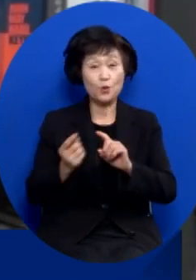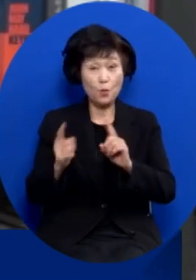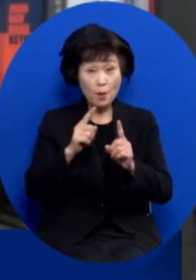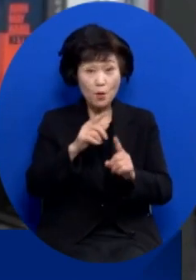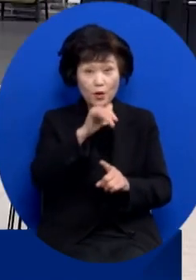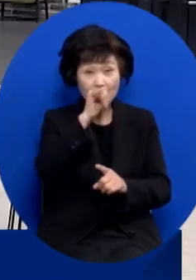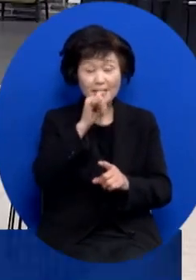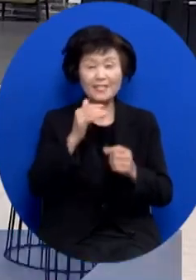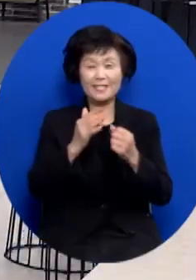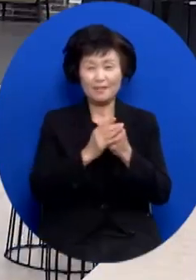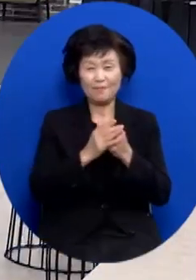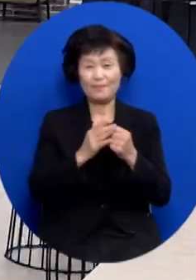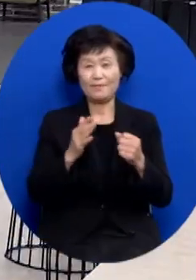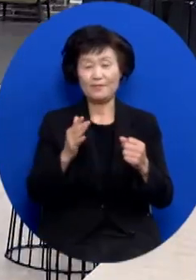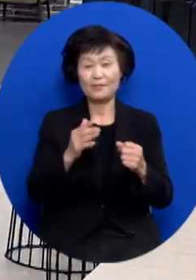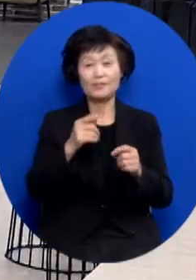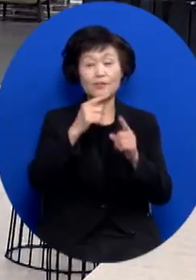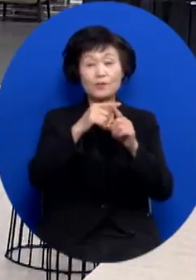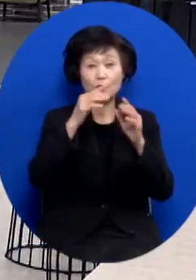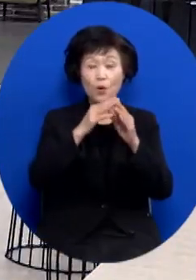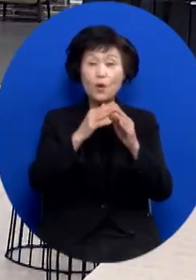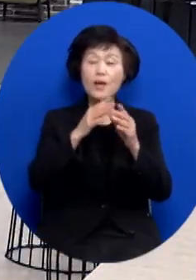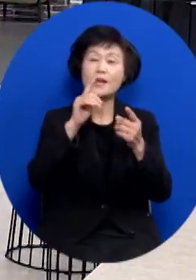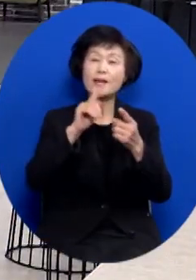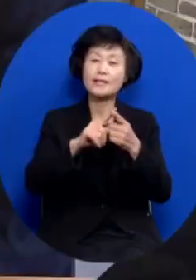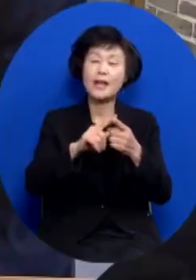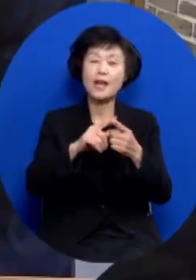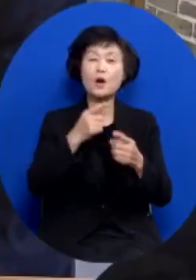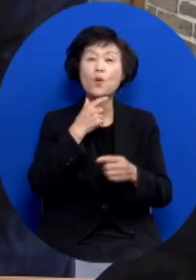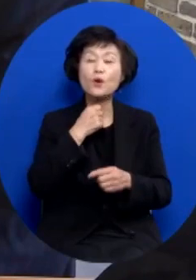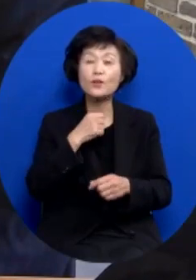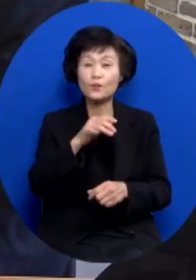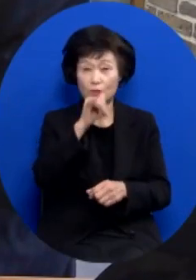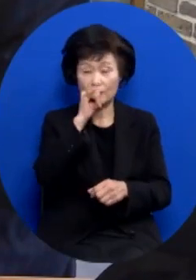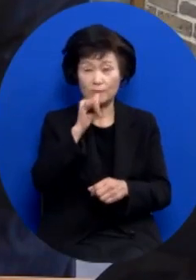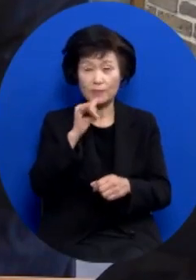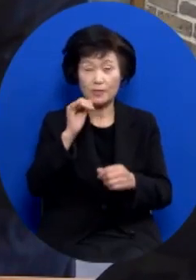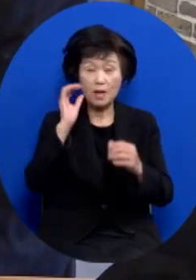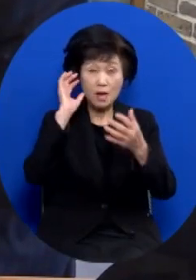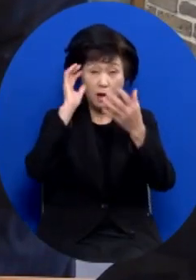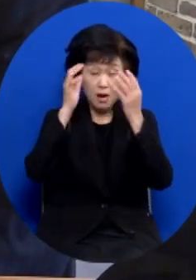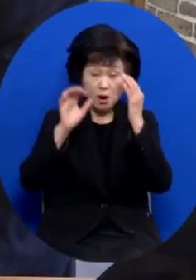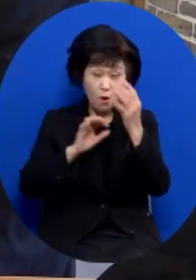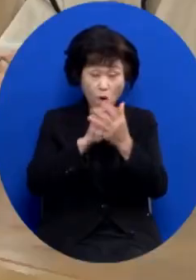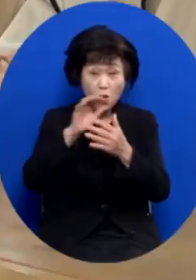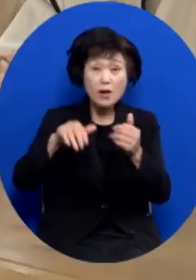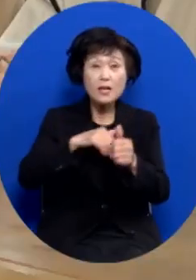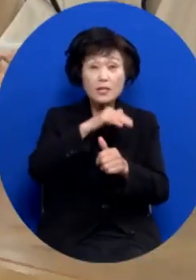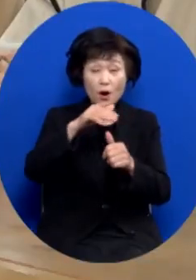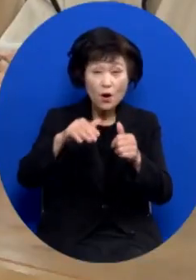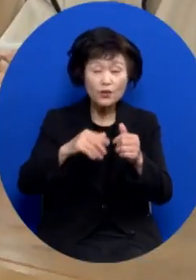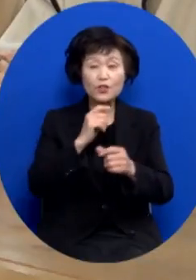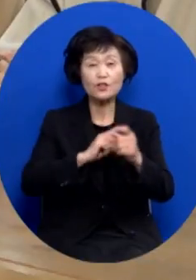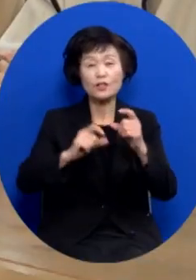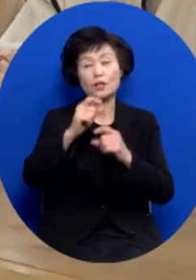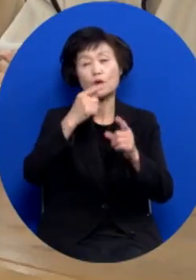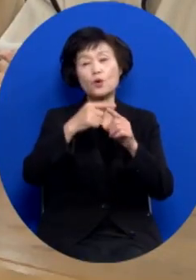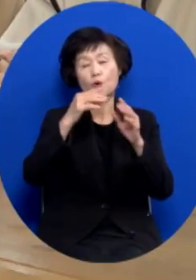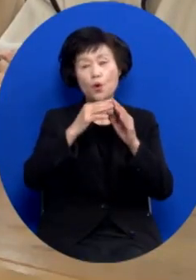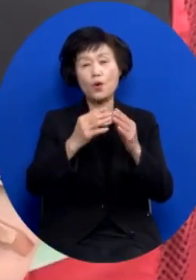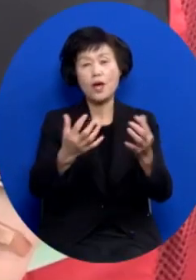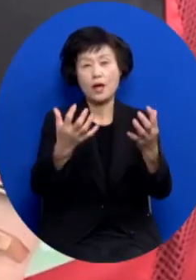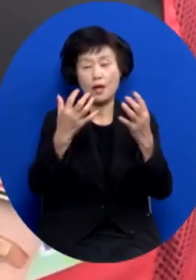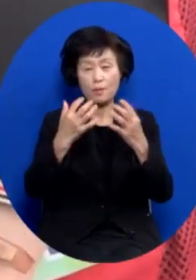있기 때문입니다. 교회를 향한 바람도 있었습니다. 혼란한 상황일수록 교회다움을 회복하고 예수 그리스도를